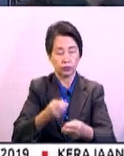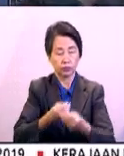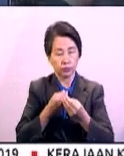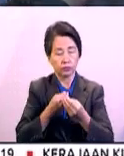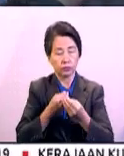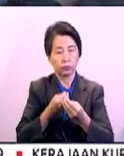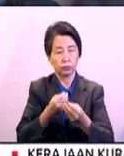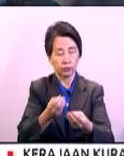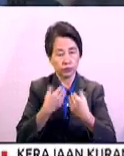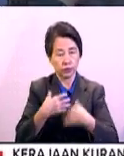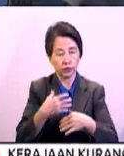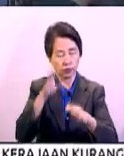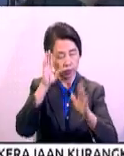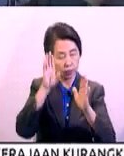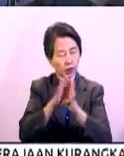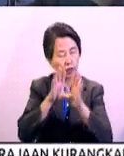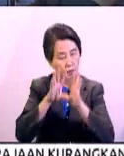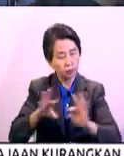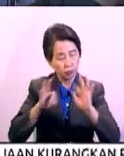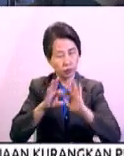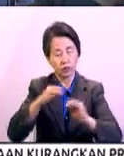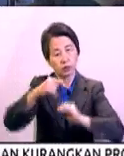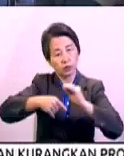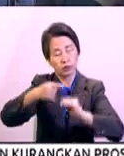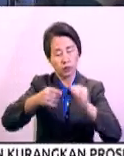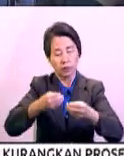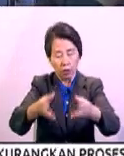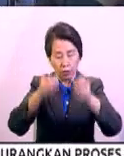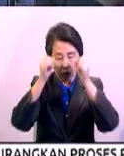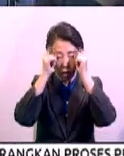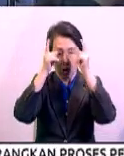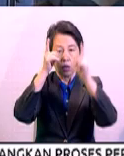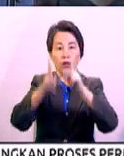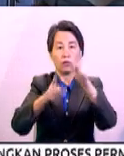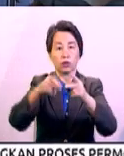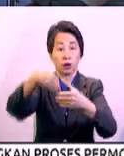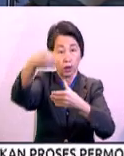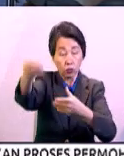satu gambaran atau dapat memberikan satu kesedaran buat orang di